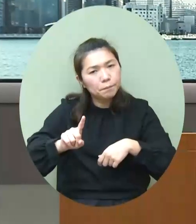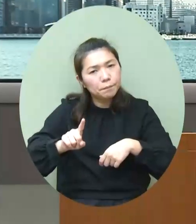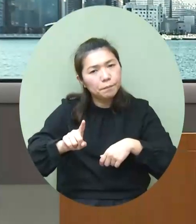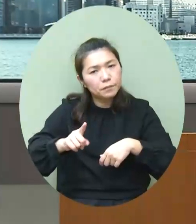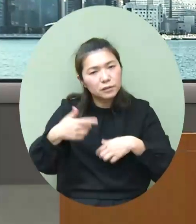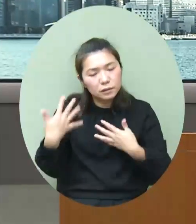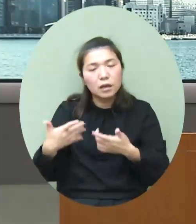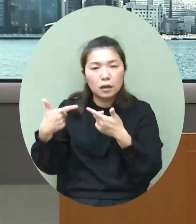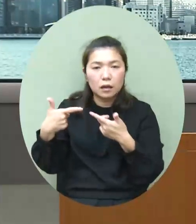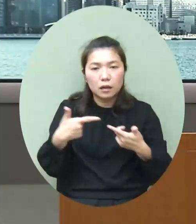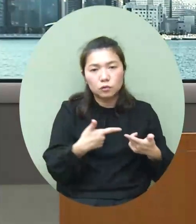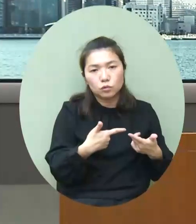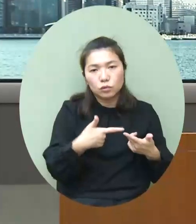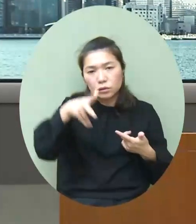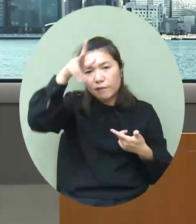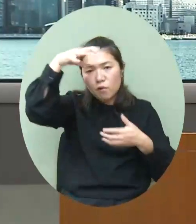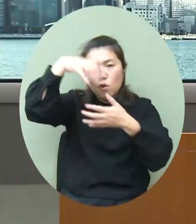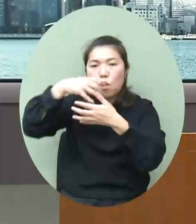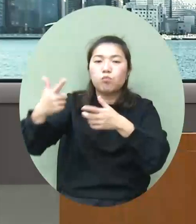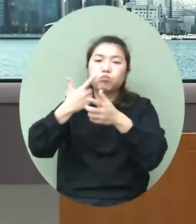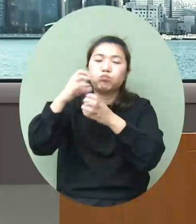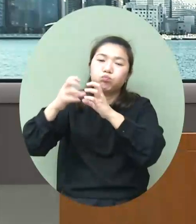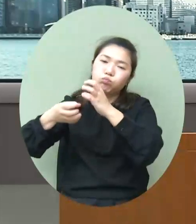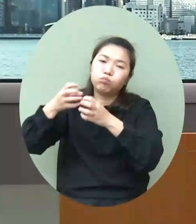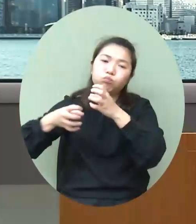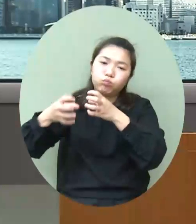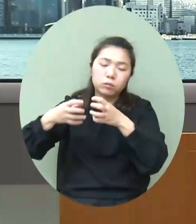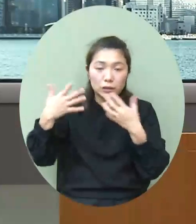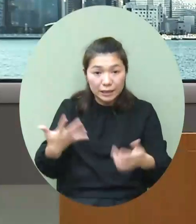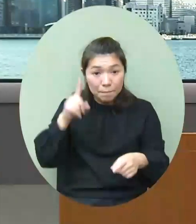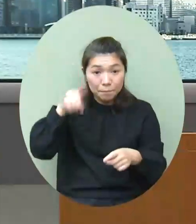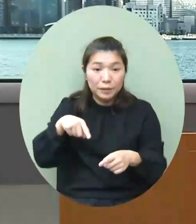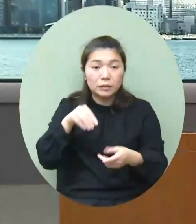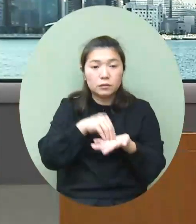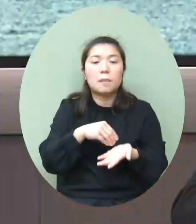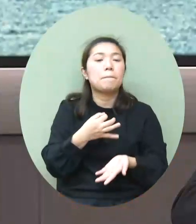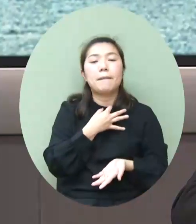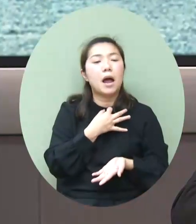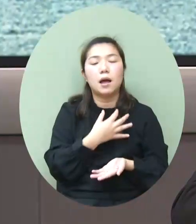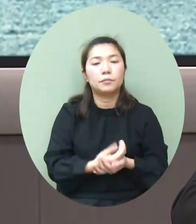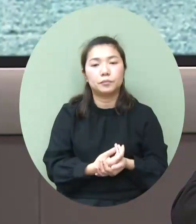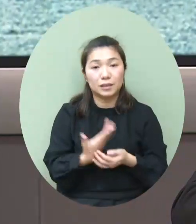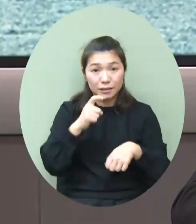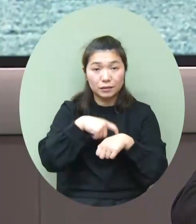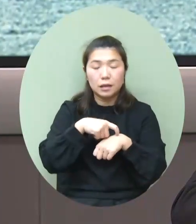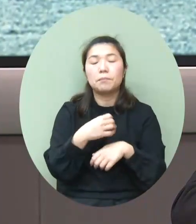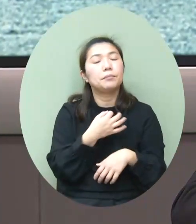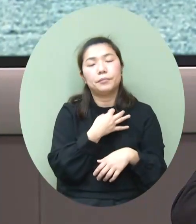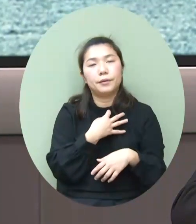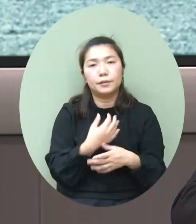行的安排还有时间，仍然是在内部商讨，现在还没有敲